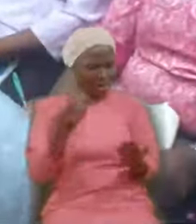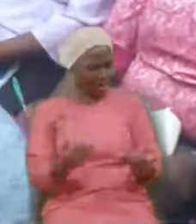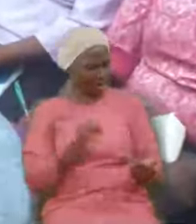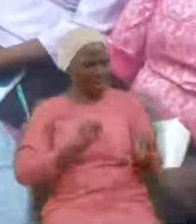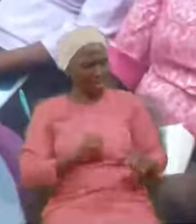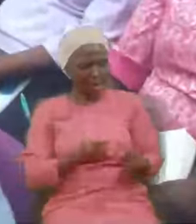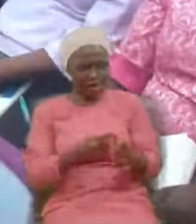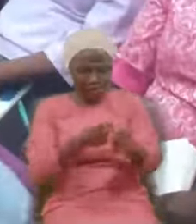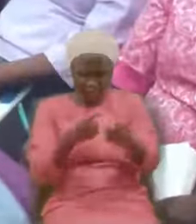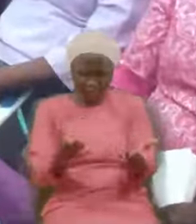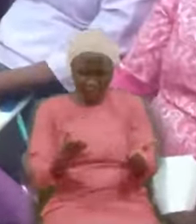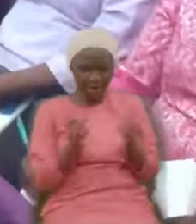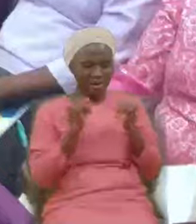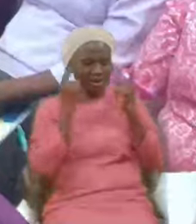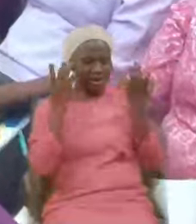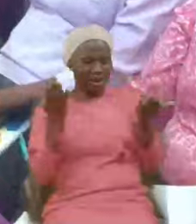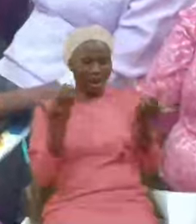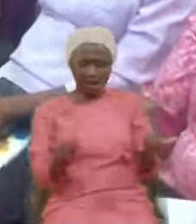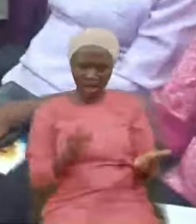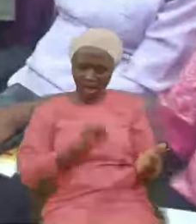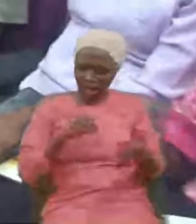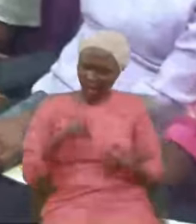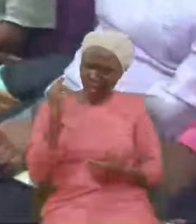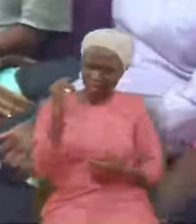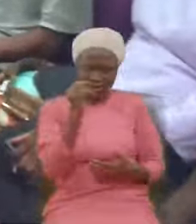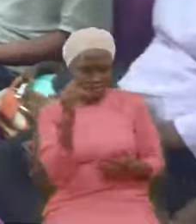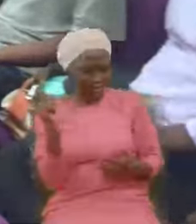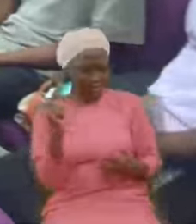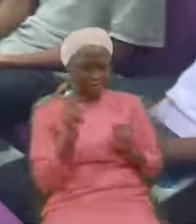courir, j'ai mon témoignage.